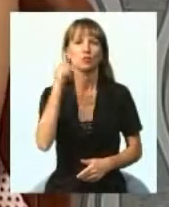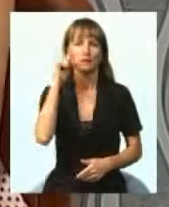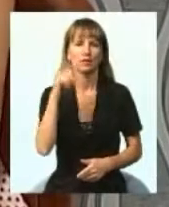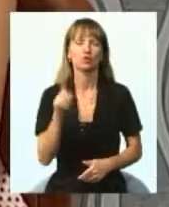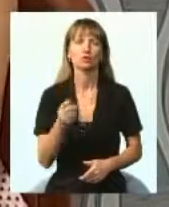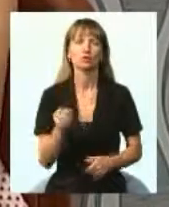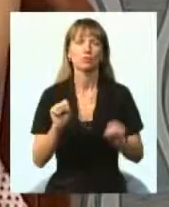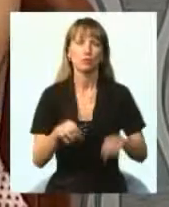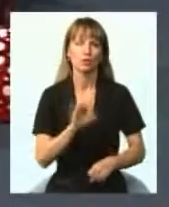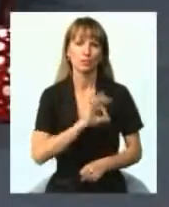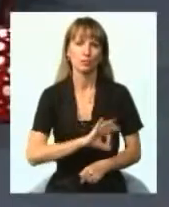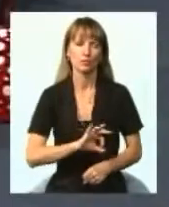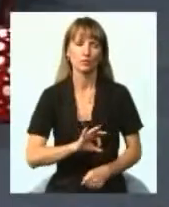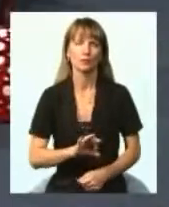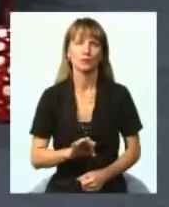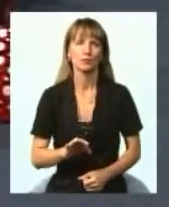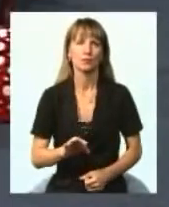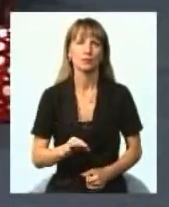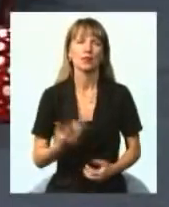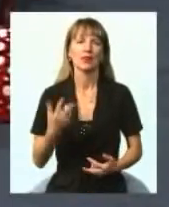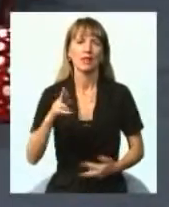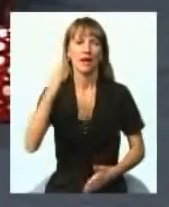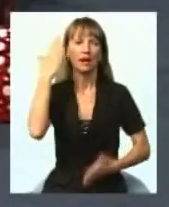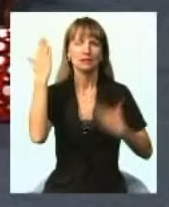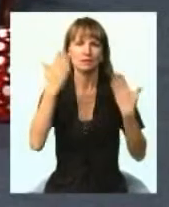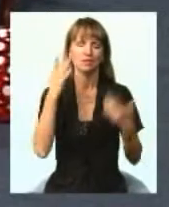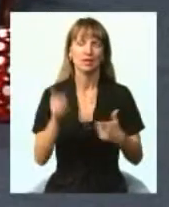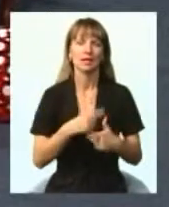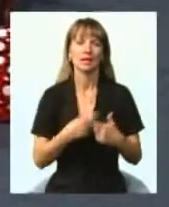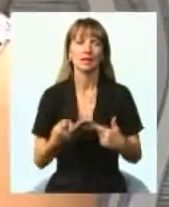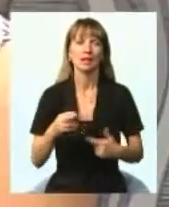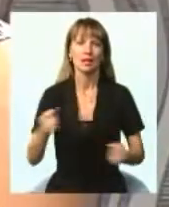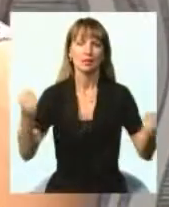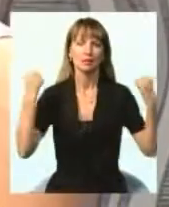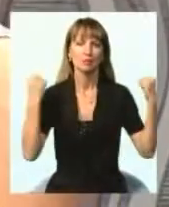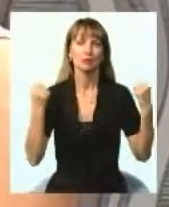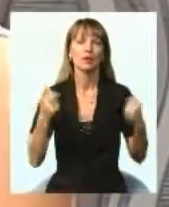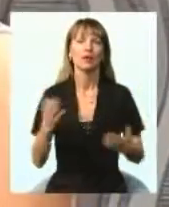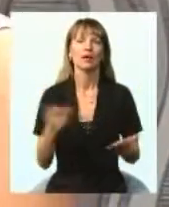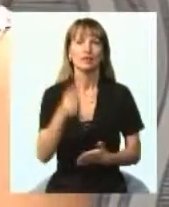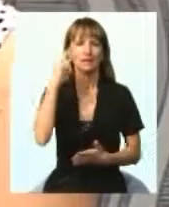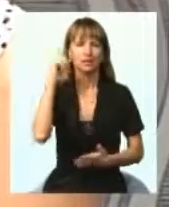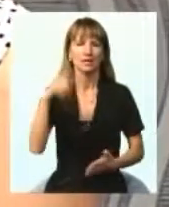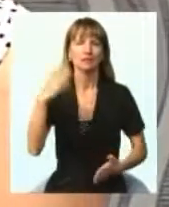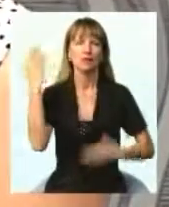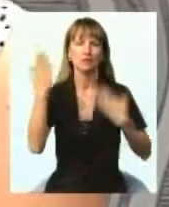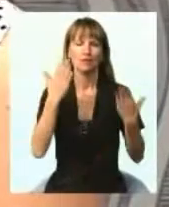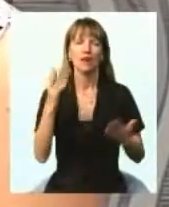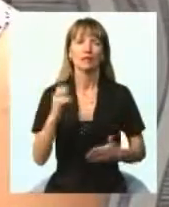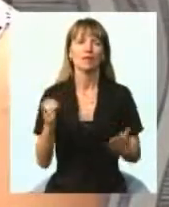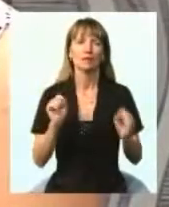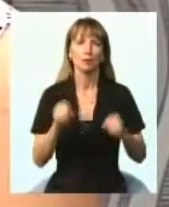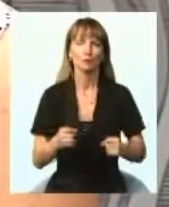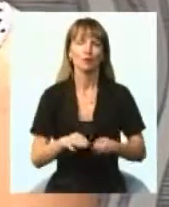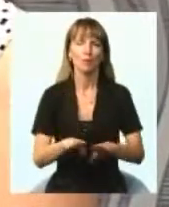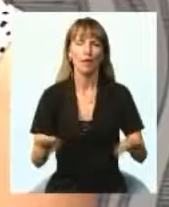можна використовувати такий транспорт? Для розваг. Або для спорту. Які ж тобі відомі розваги, на яких можна от